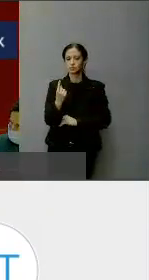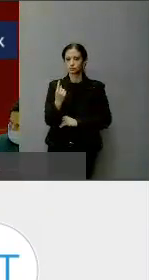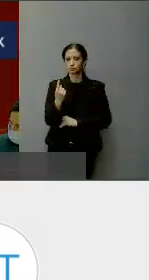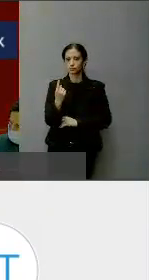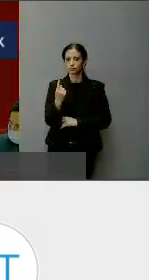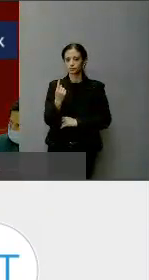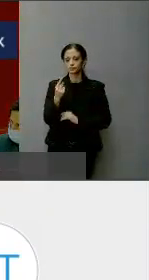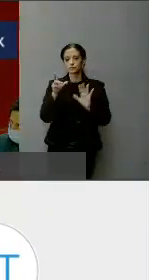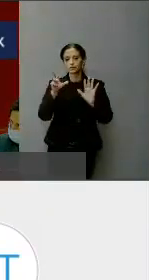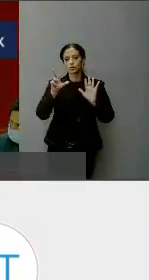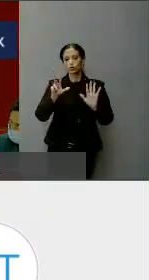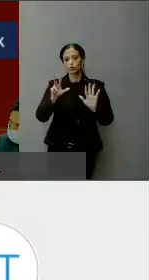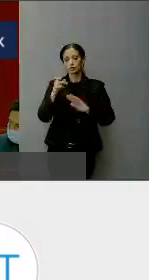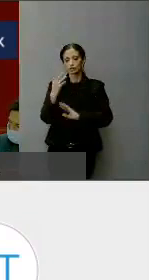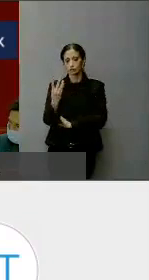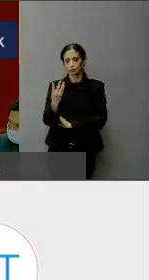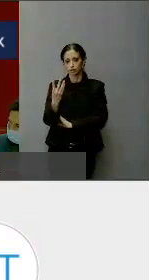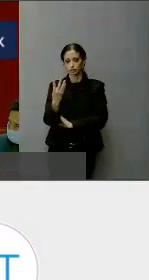84